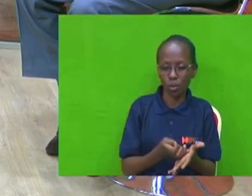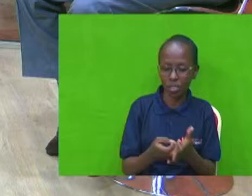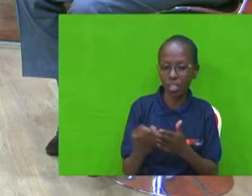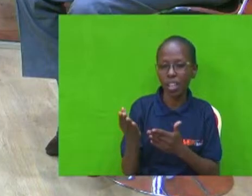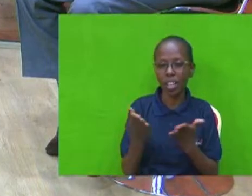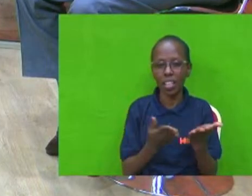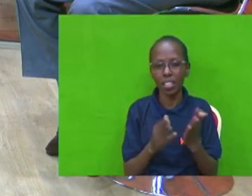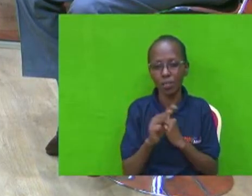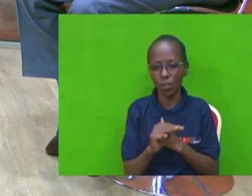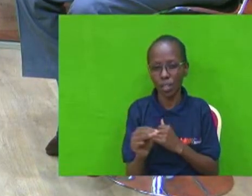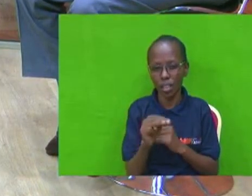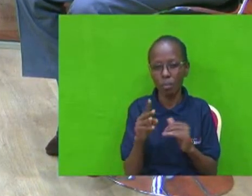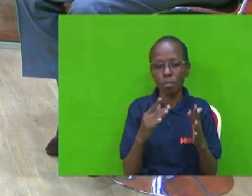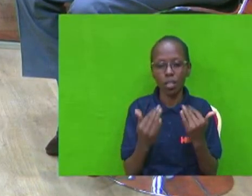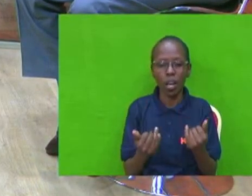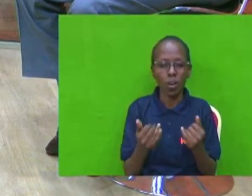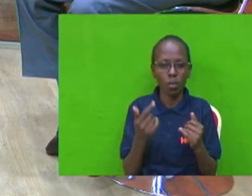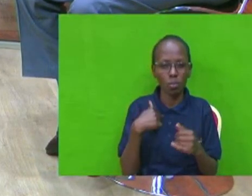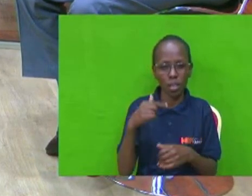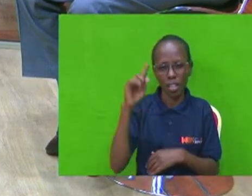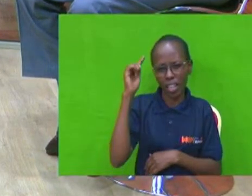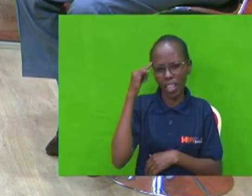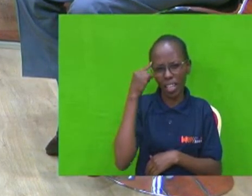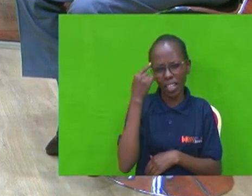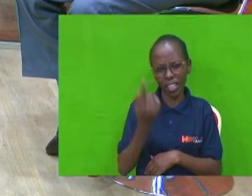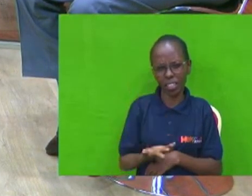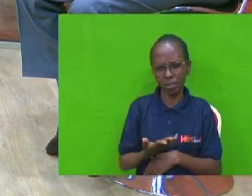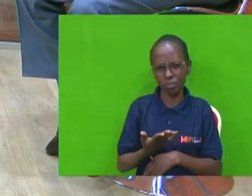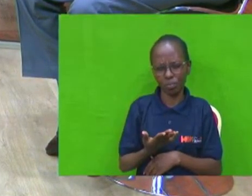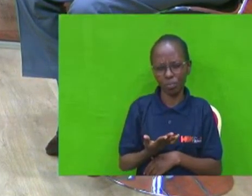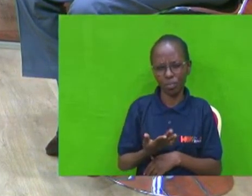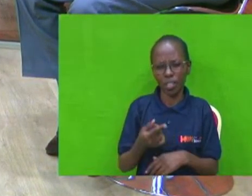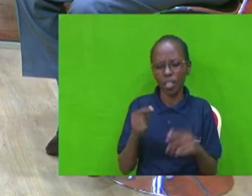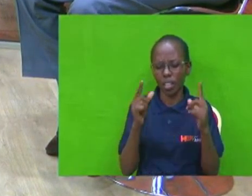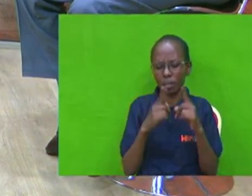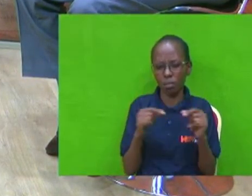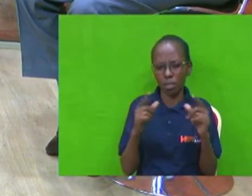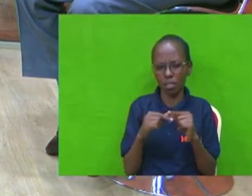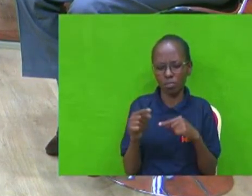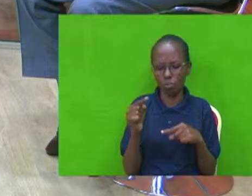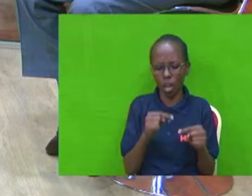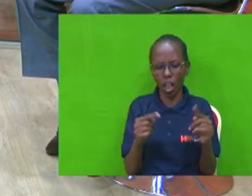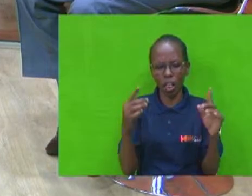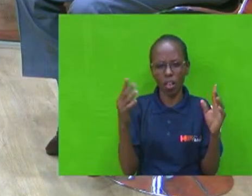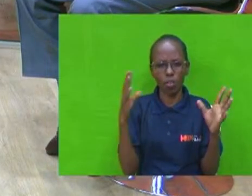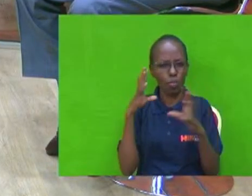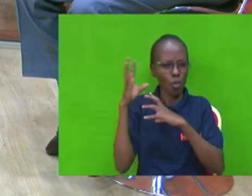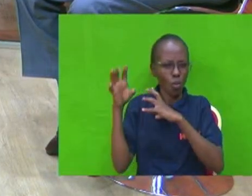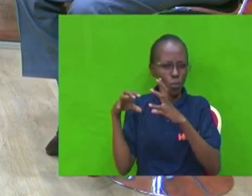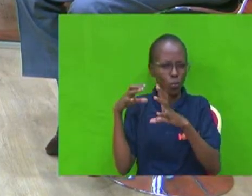wanawatumikia. Sasa mwalimu nafikiri jambo hili inaweza ikaleta tata katika hali